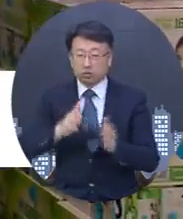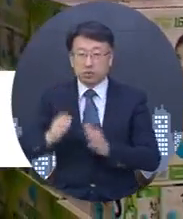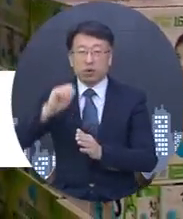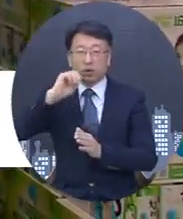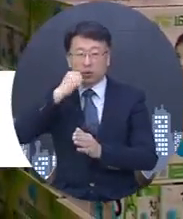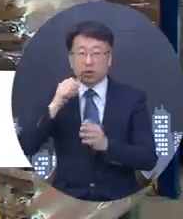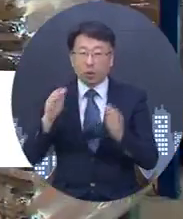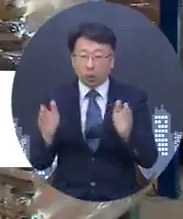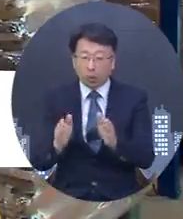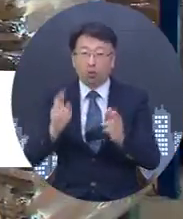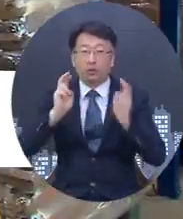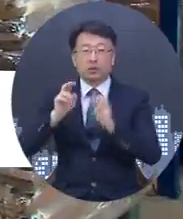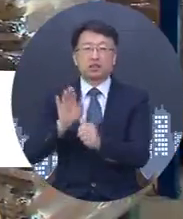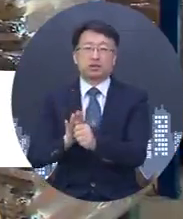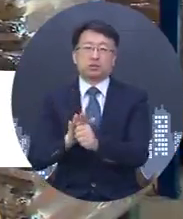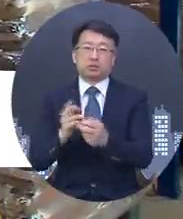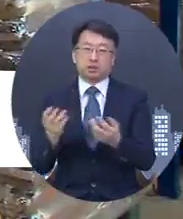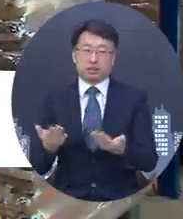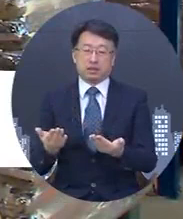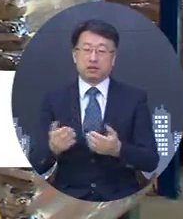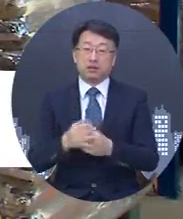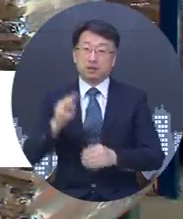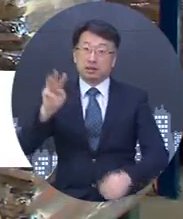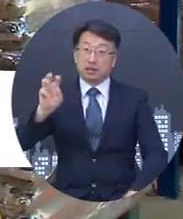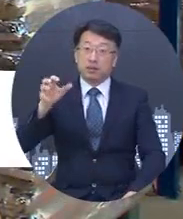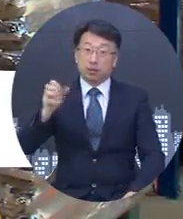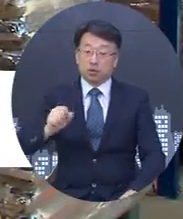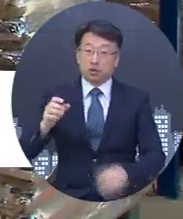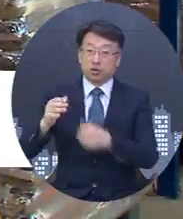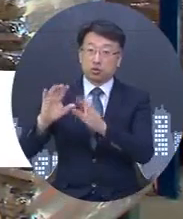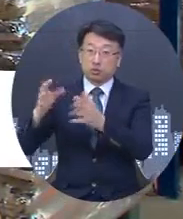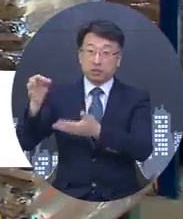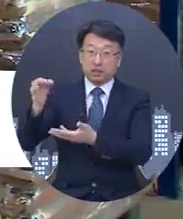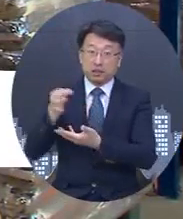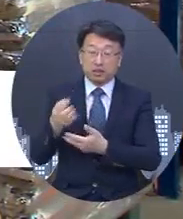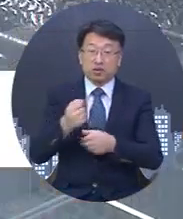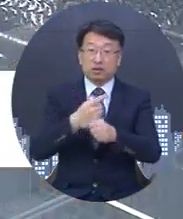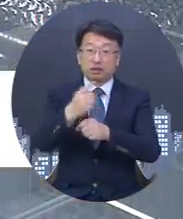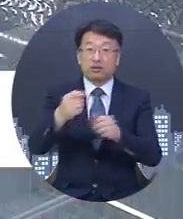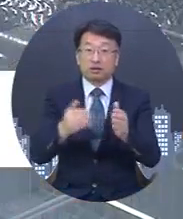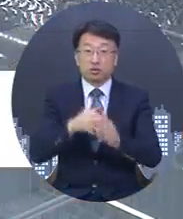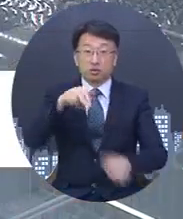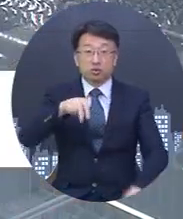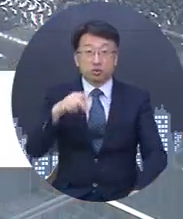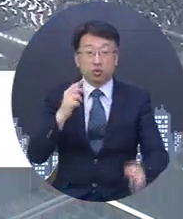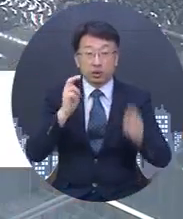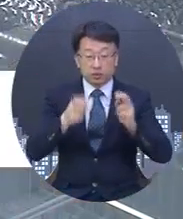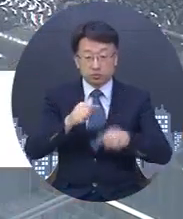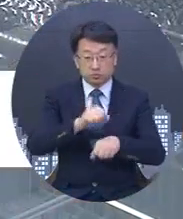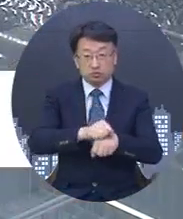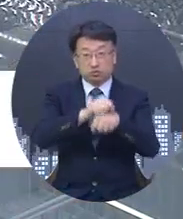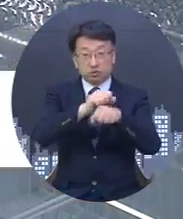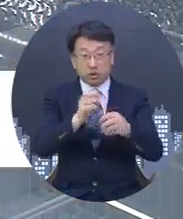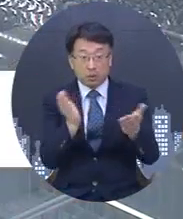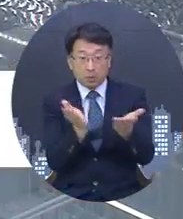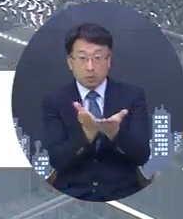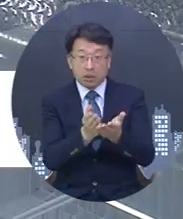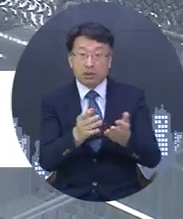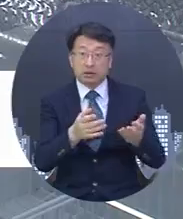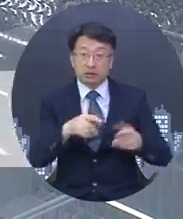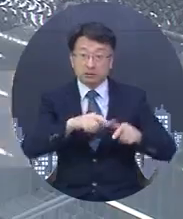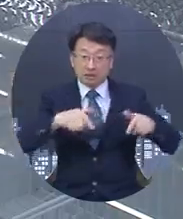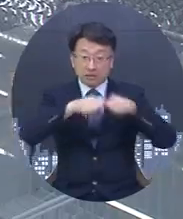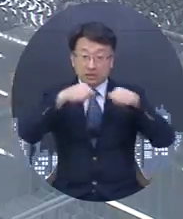중소유통사를 지원하는 사업으로 국비 35억 원을 지원받아 내년까지 중소유통물류센터에 적합한 시스템